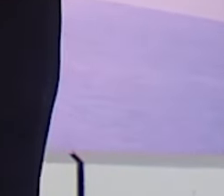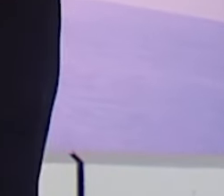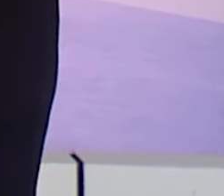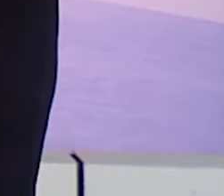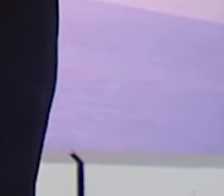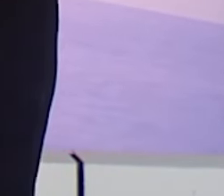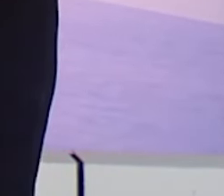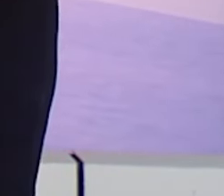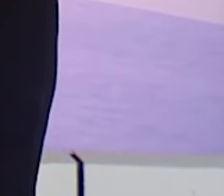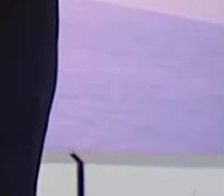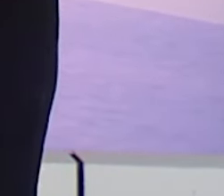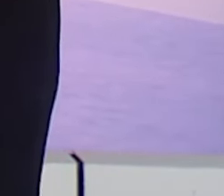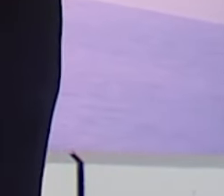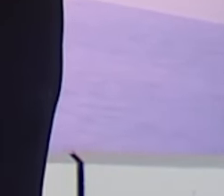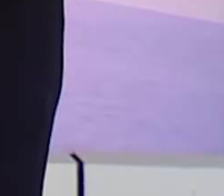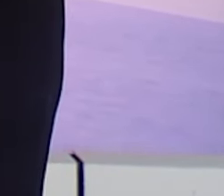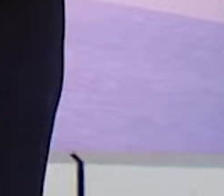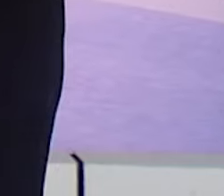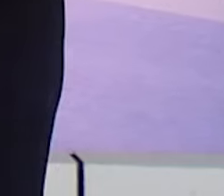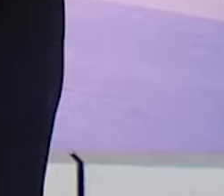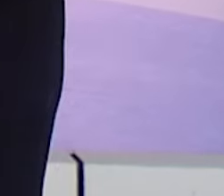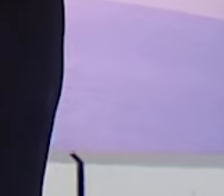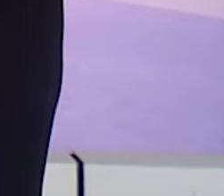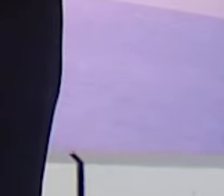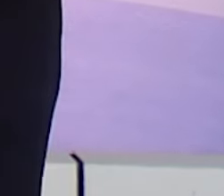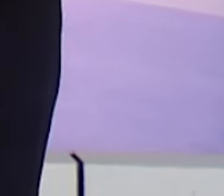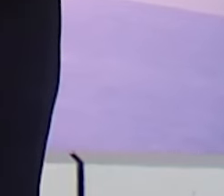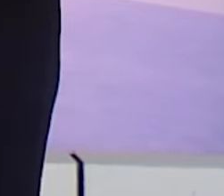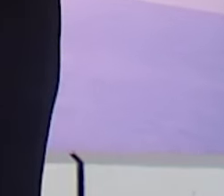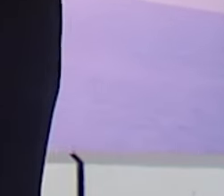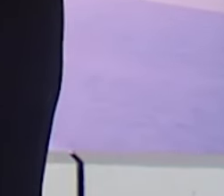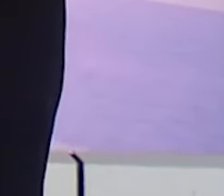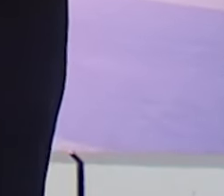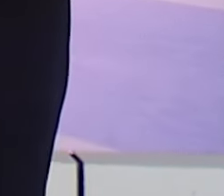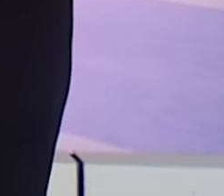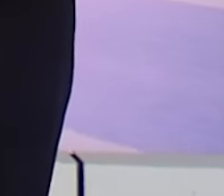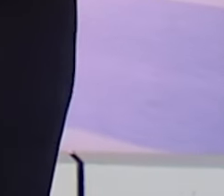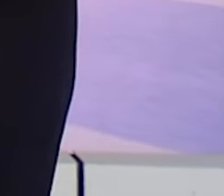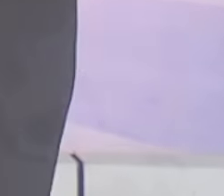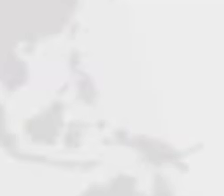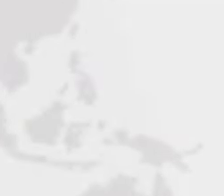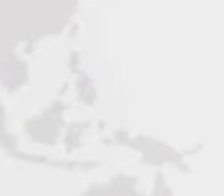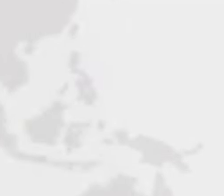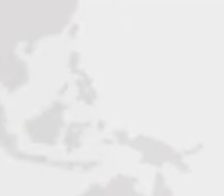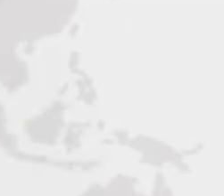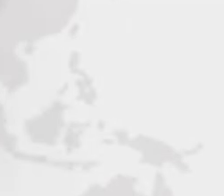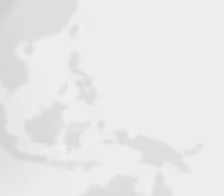saksi. Mag-subscribe sa GMA Integrated News sa YouTube para sa iba't ibang balita.